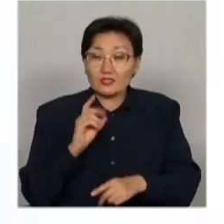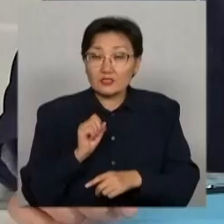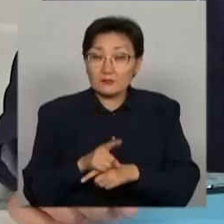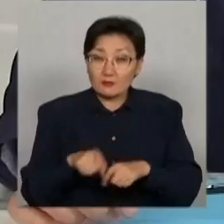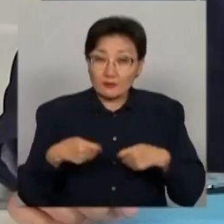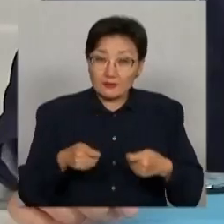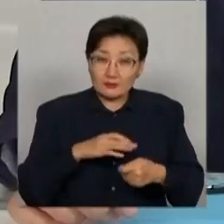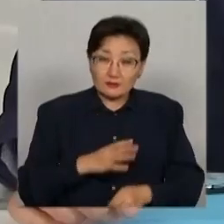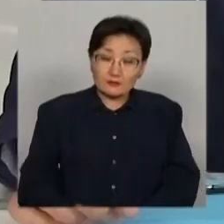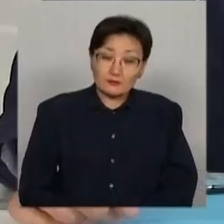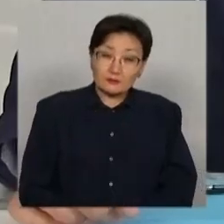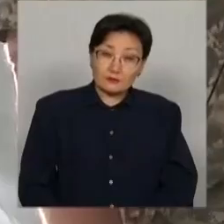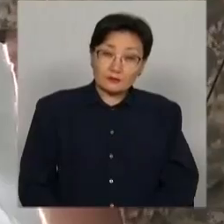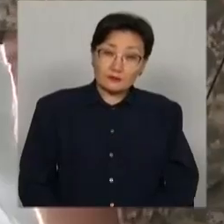берді.